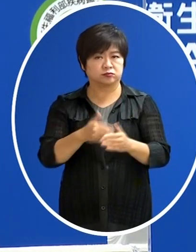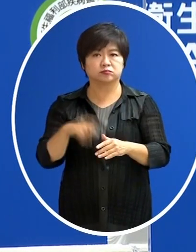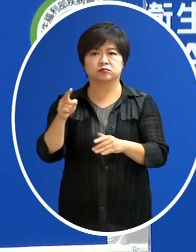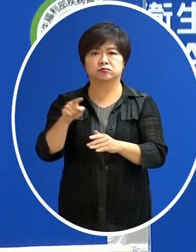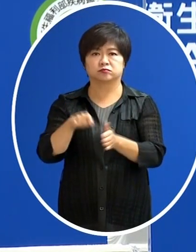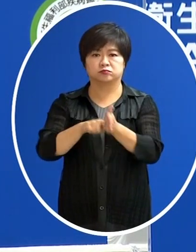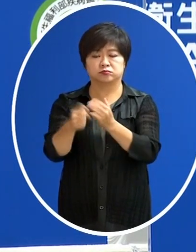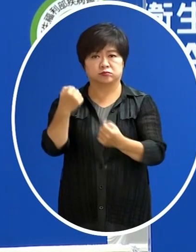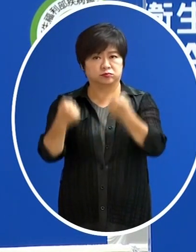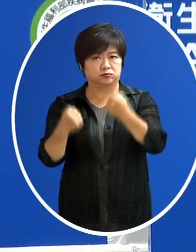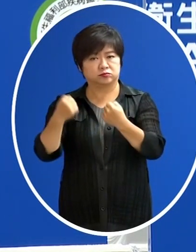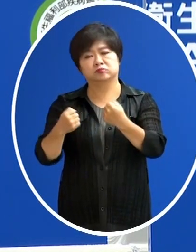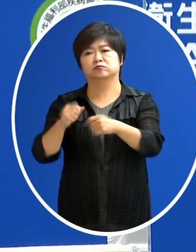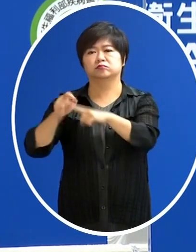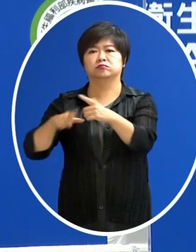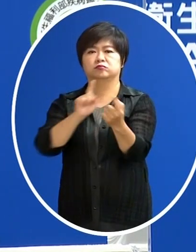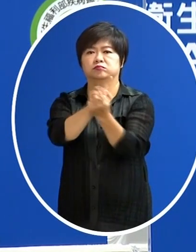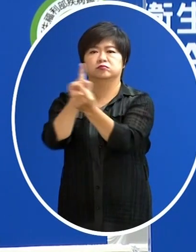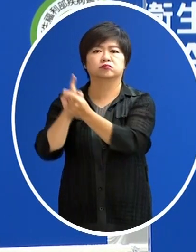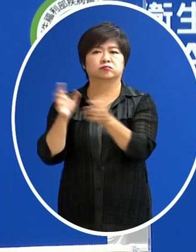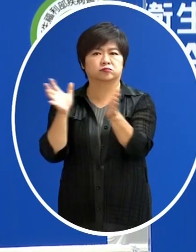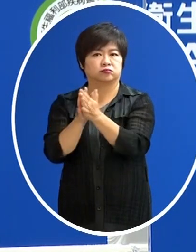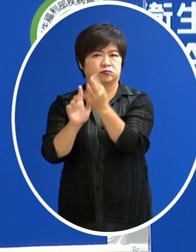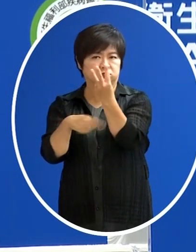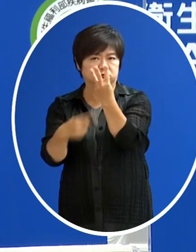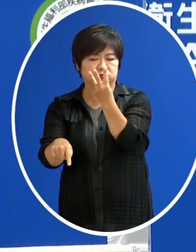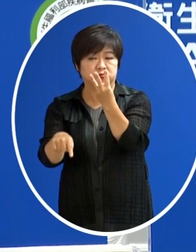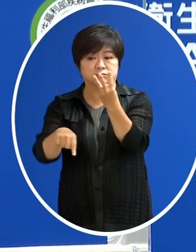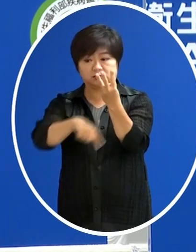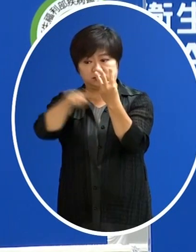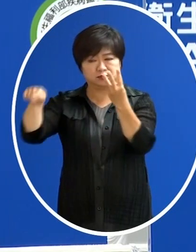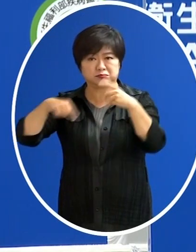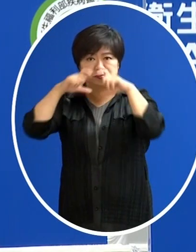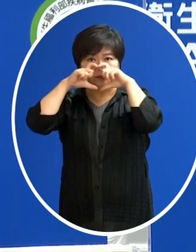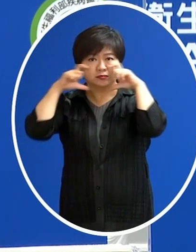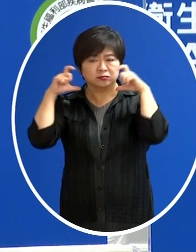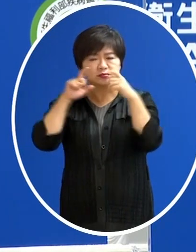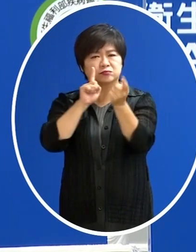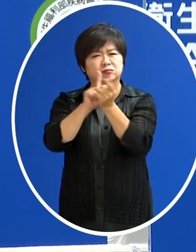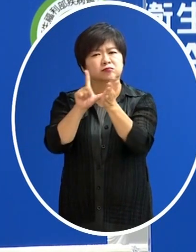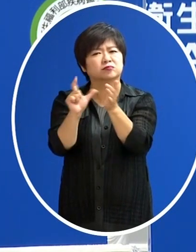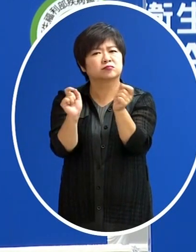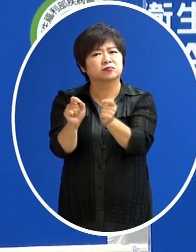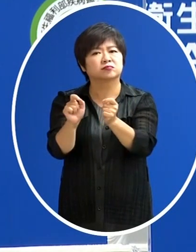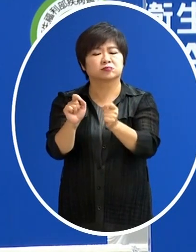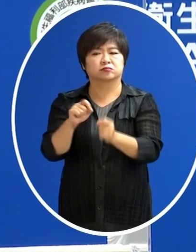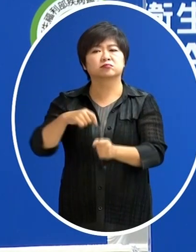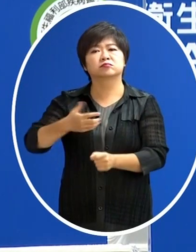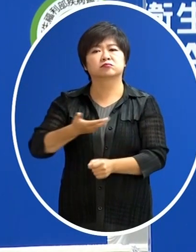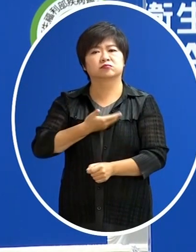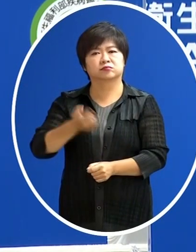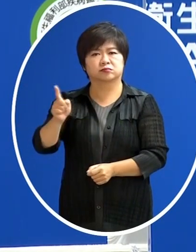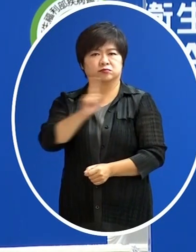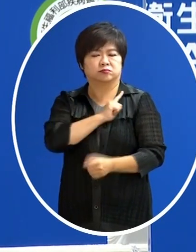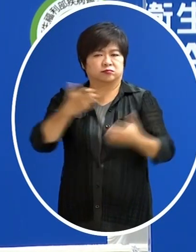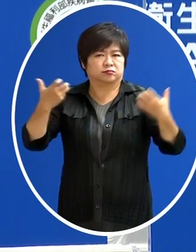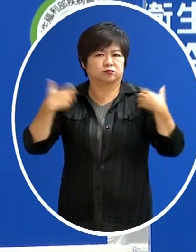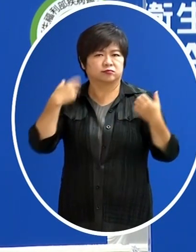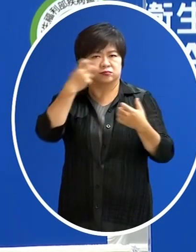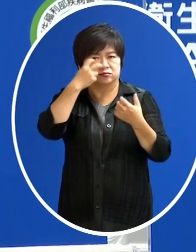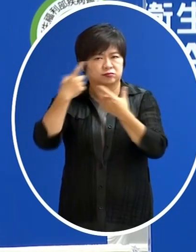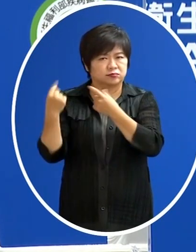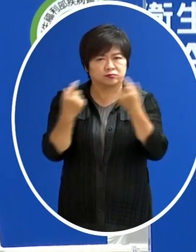者、专车司机共3名，因为都有佩戴口罩，接触的时间也短，那列为自主健康管理。